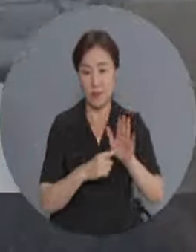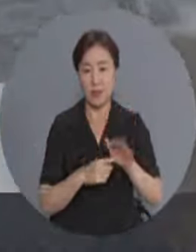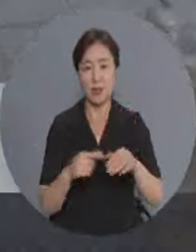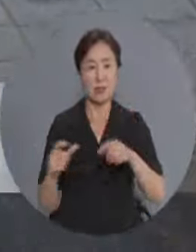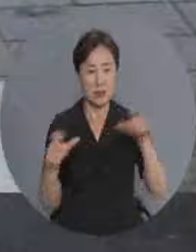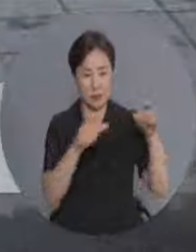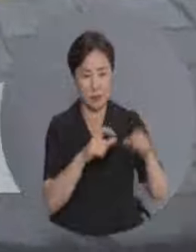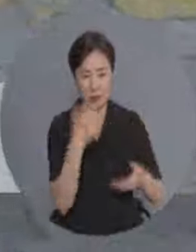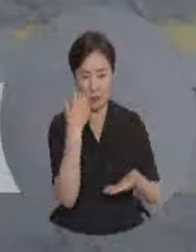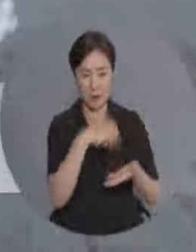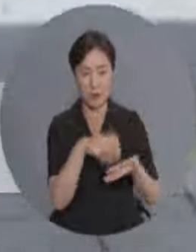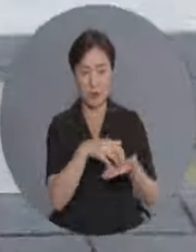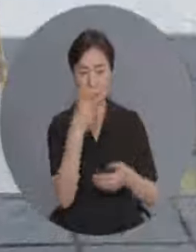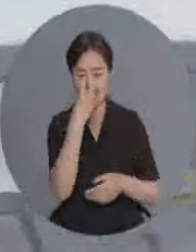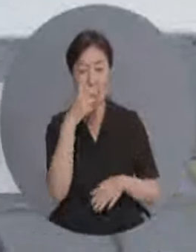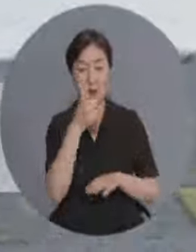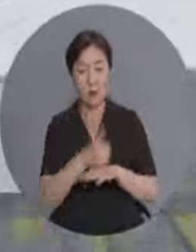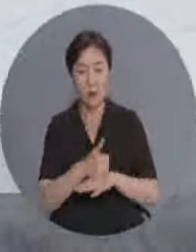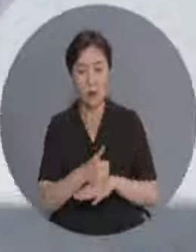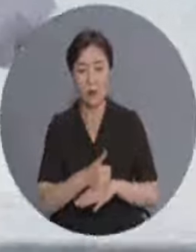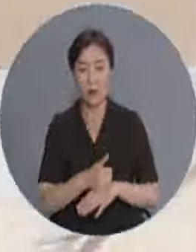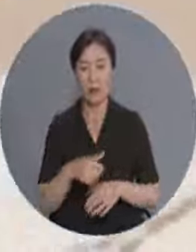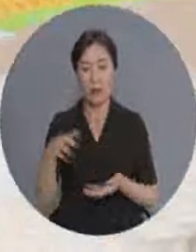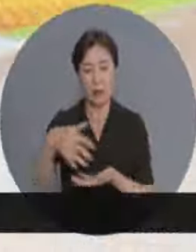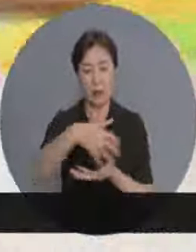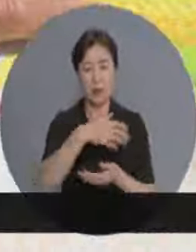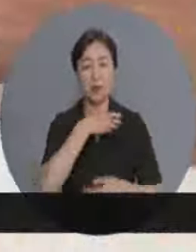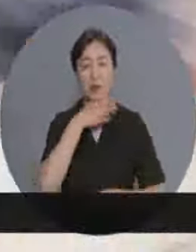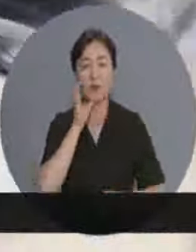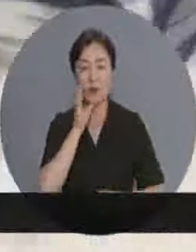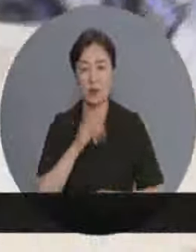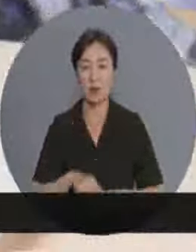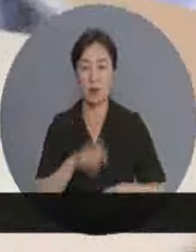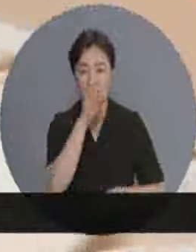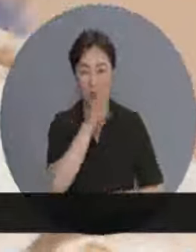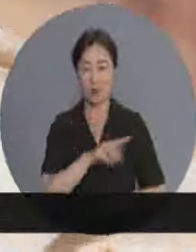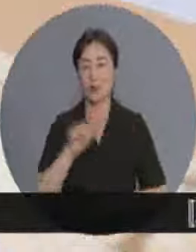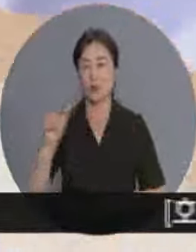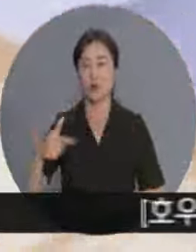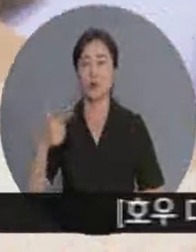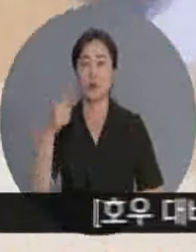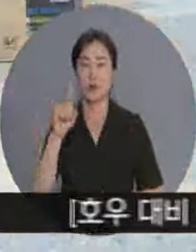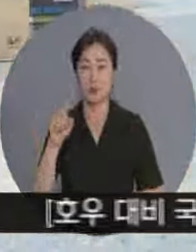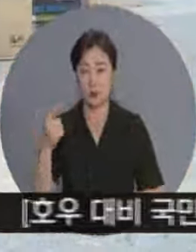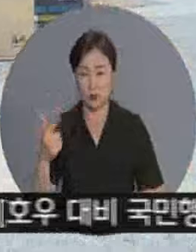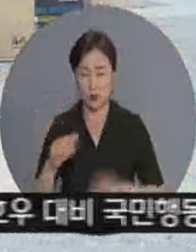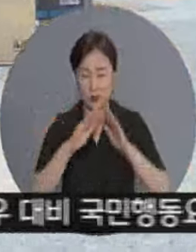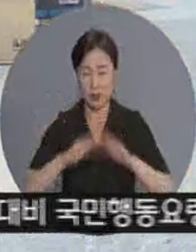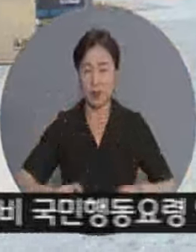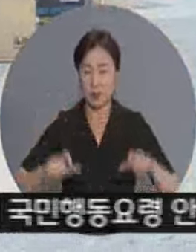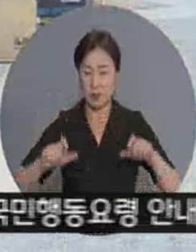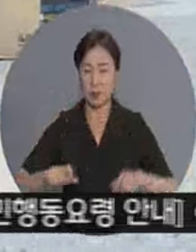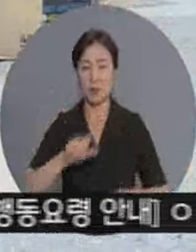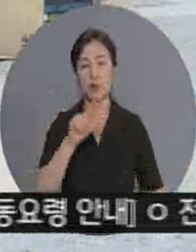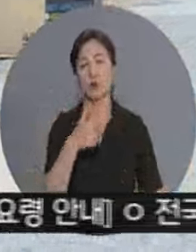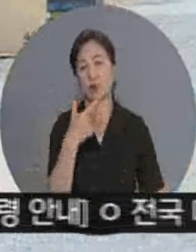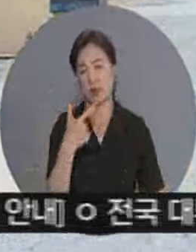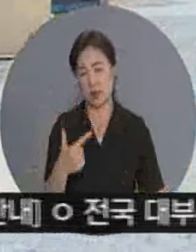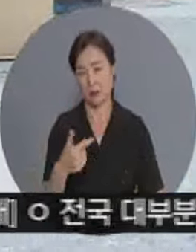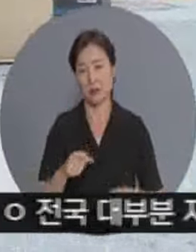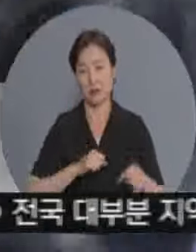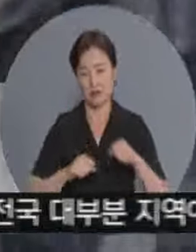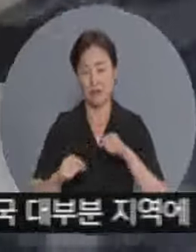통해 전수조사한 결과 폐지 수집 노인이 광주에는 616명, 전남에는 606명이 활동 중인